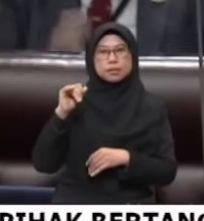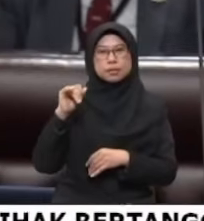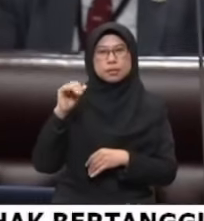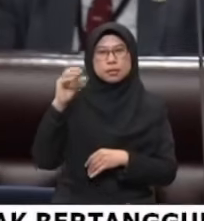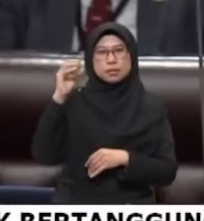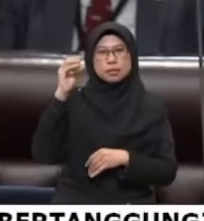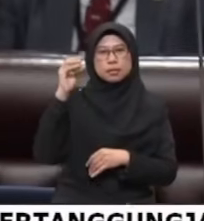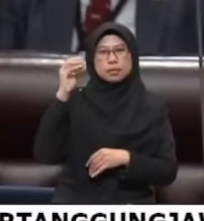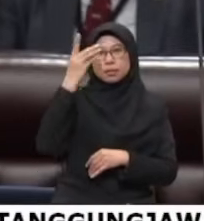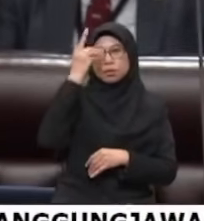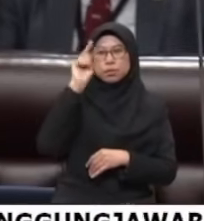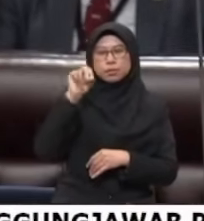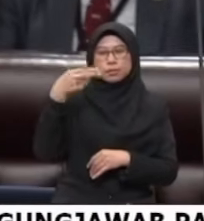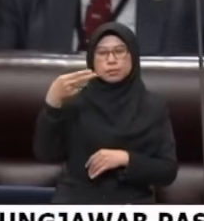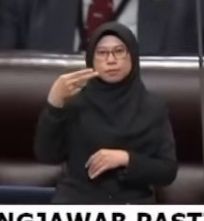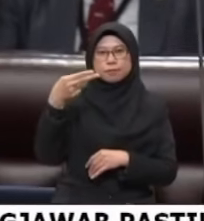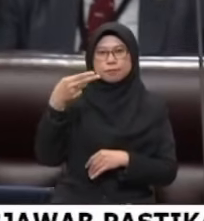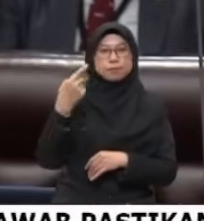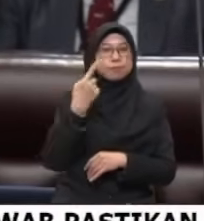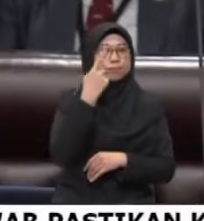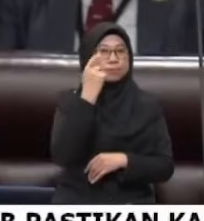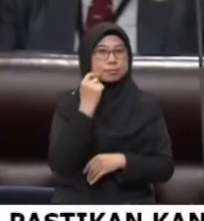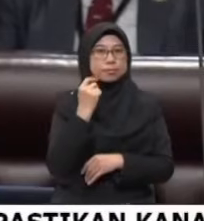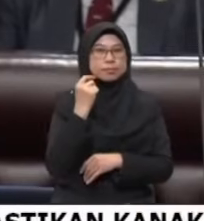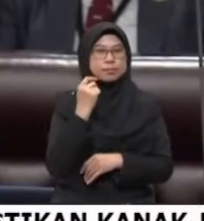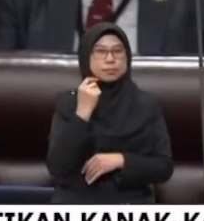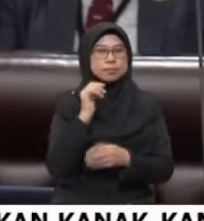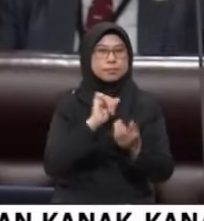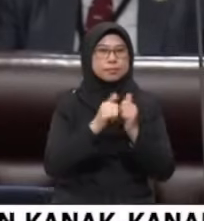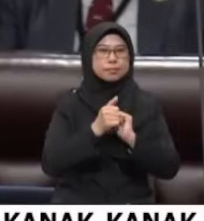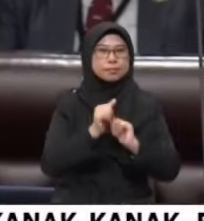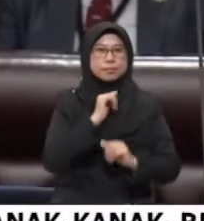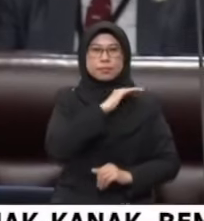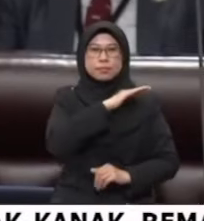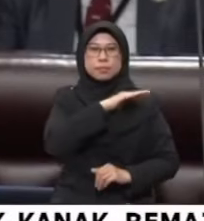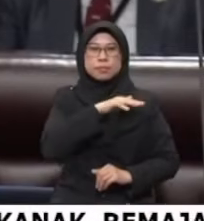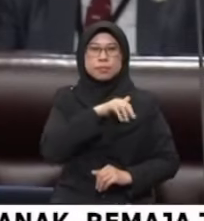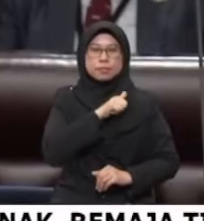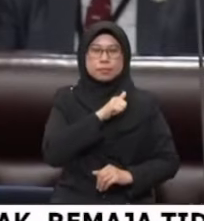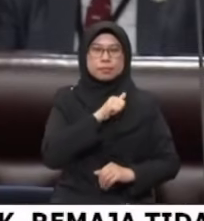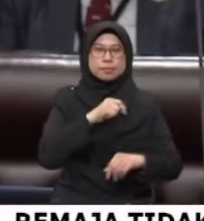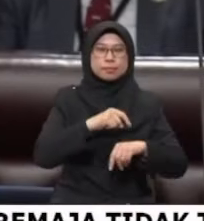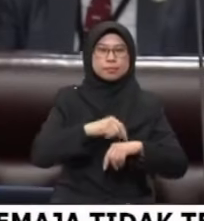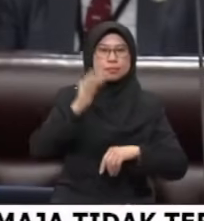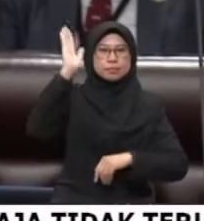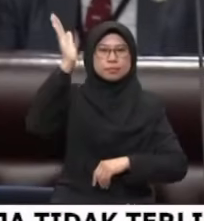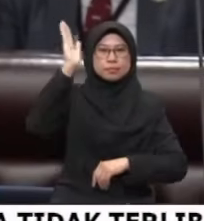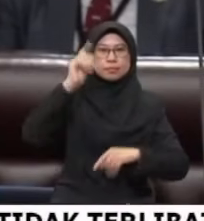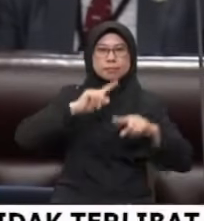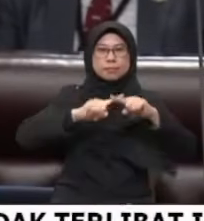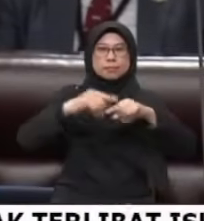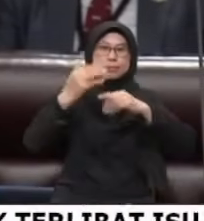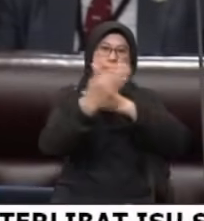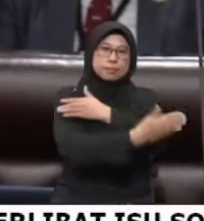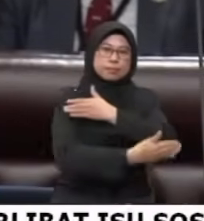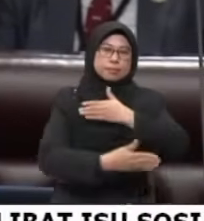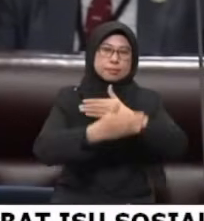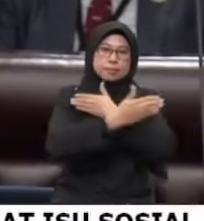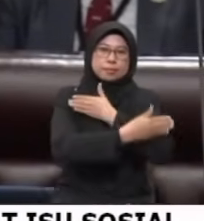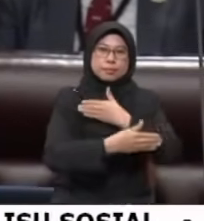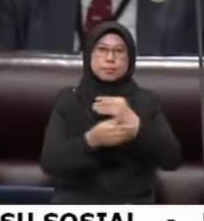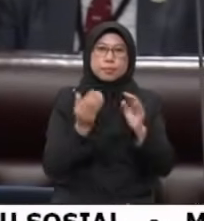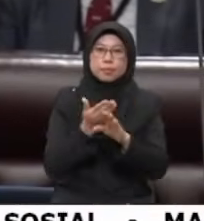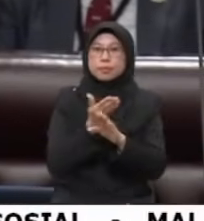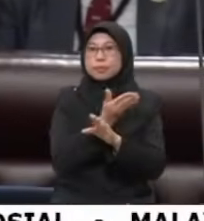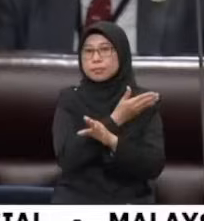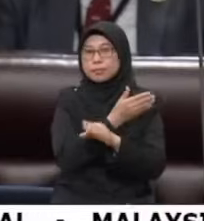Nor Idris telah membangkitkan isu Palestin semasa sesi perbahasan dewan negara yang telah berlangsung sebelum